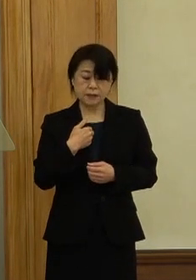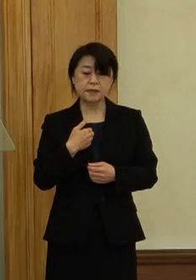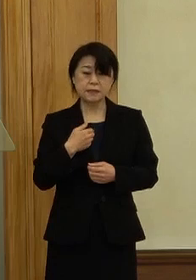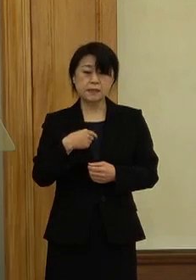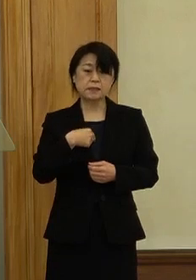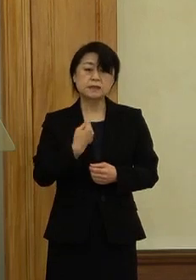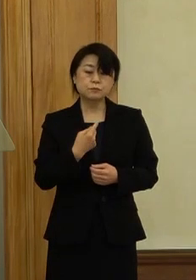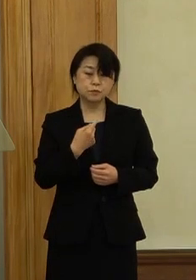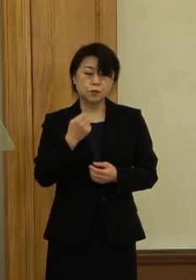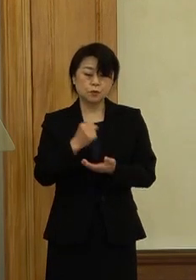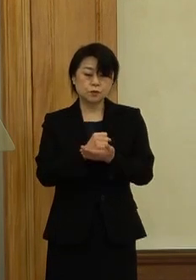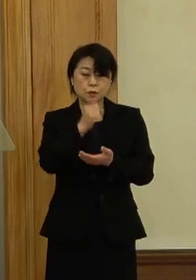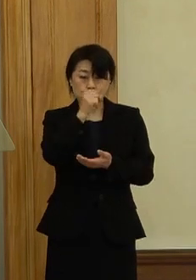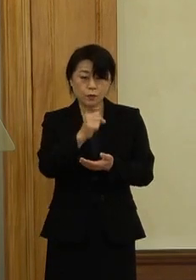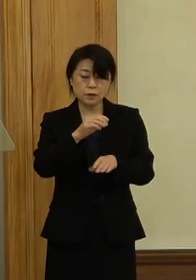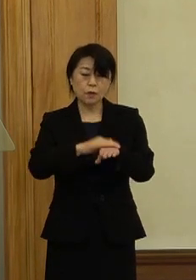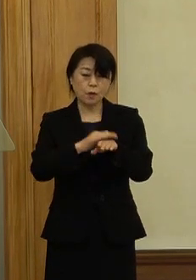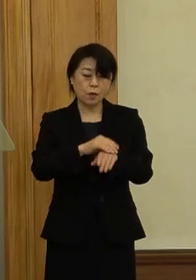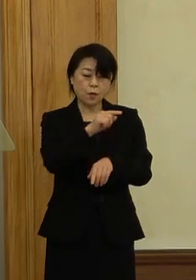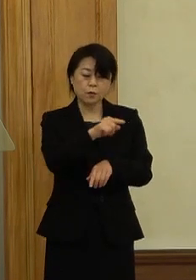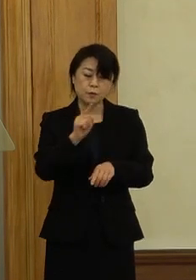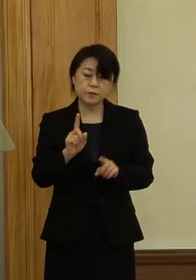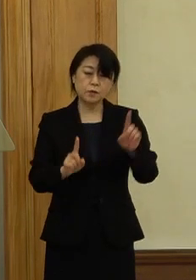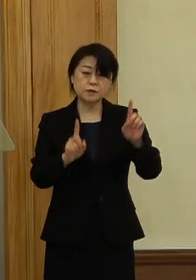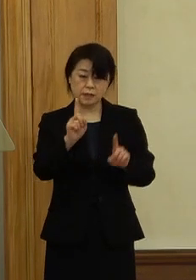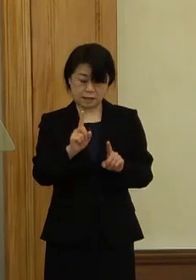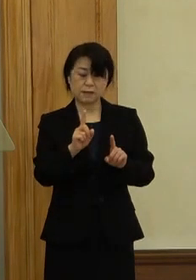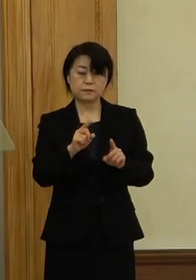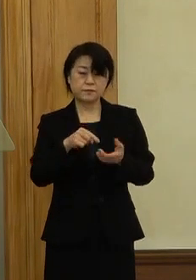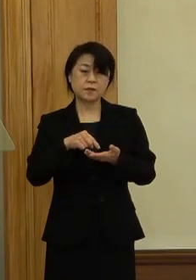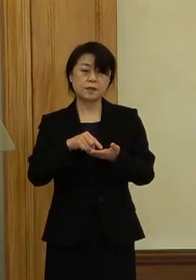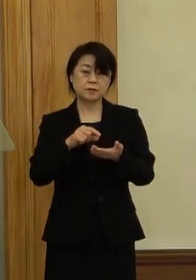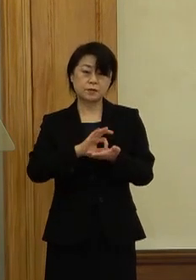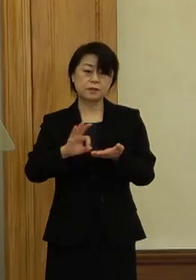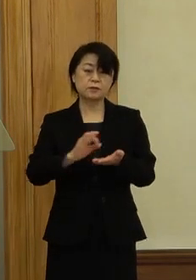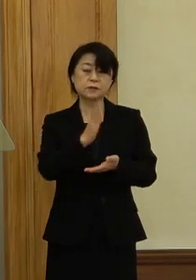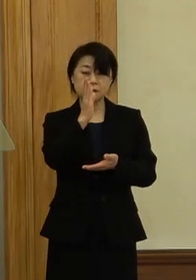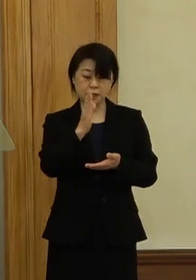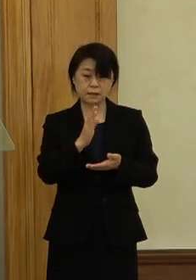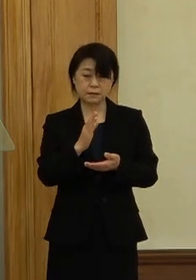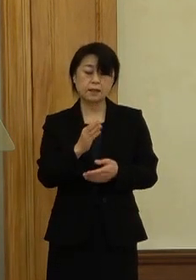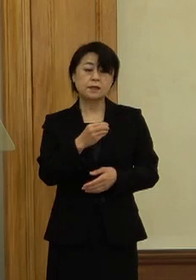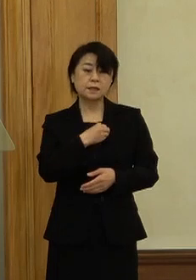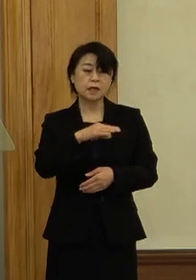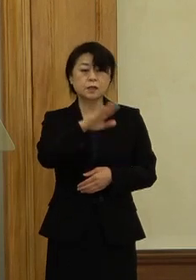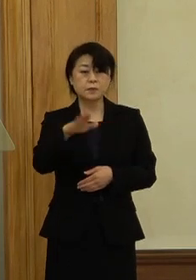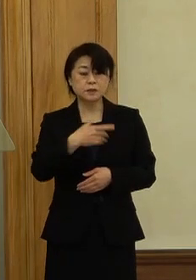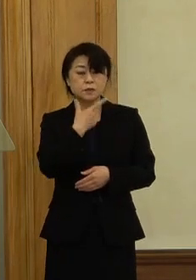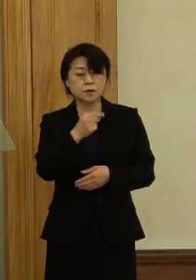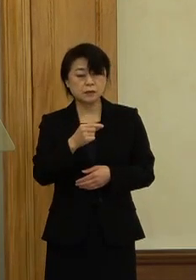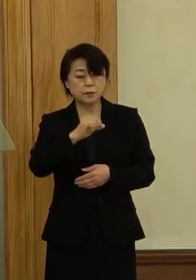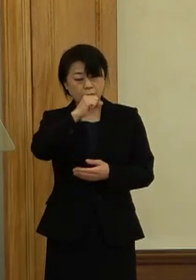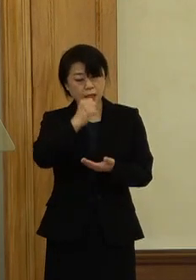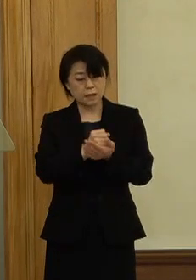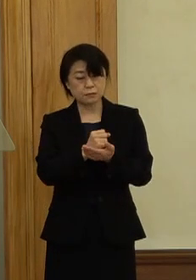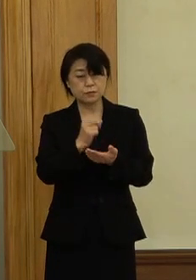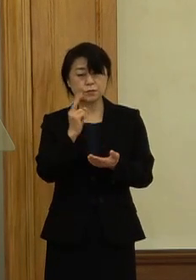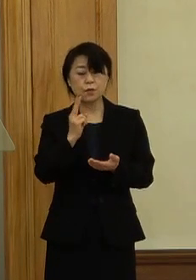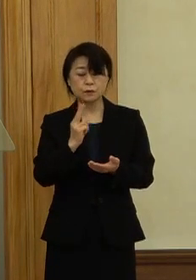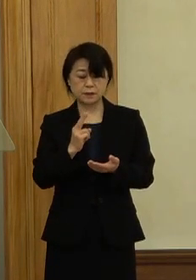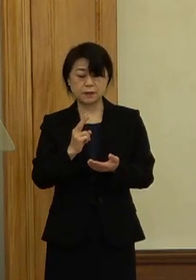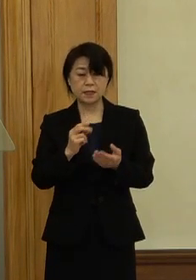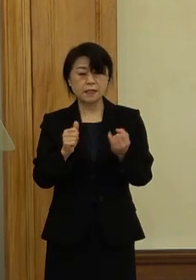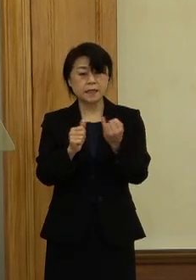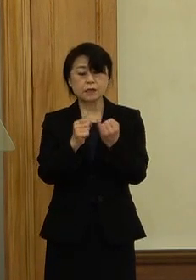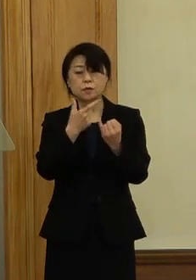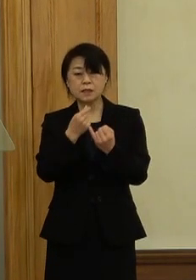ご都合の良い方を選んでいただければと考えます。県としましては会員の方々の希望が叶うように、また県内の結婚を希